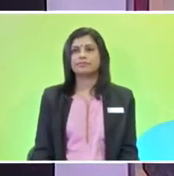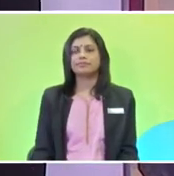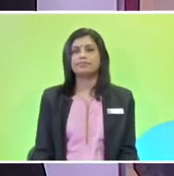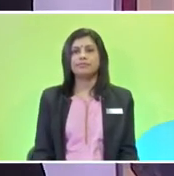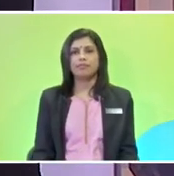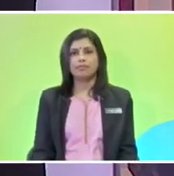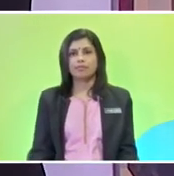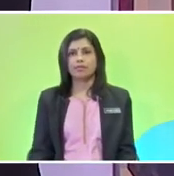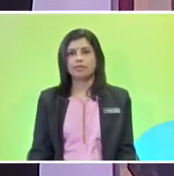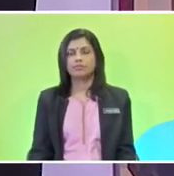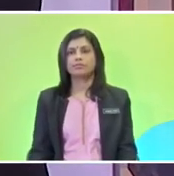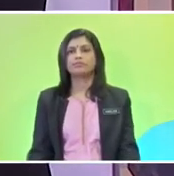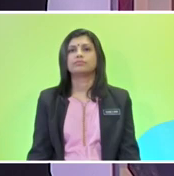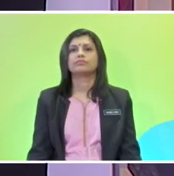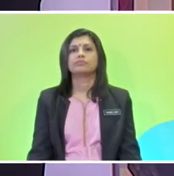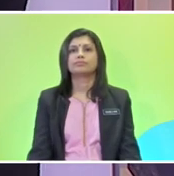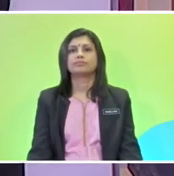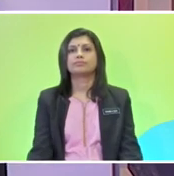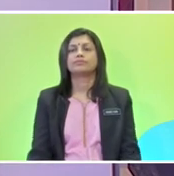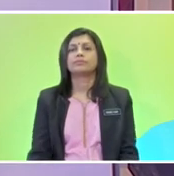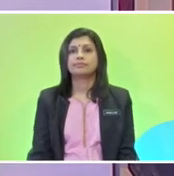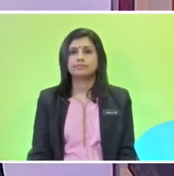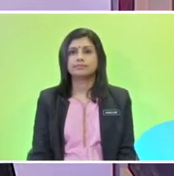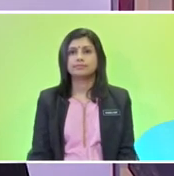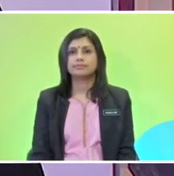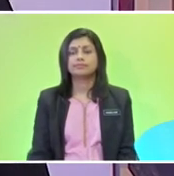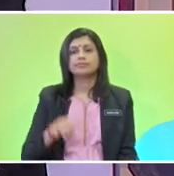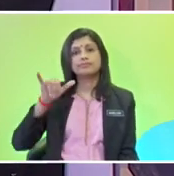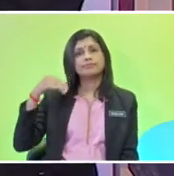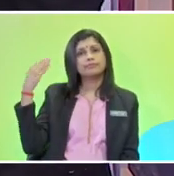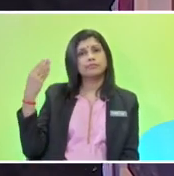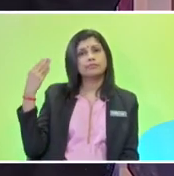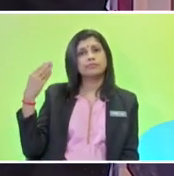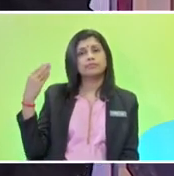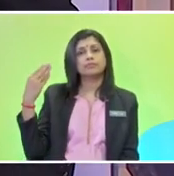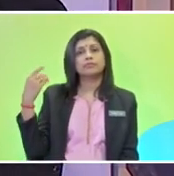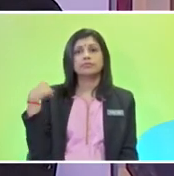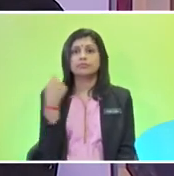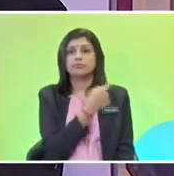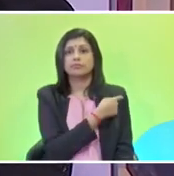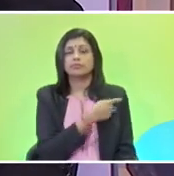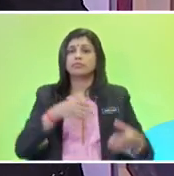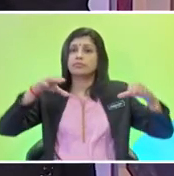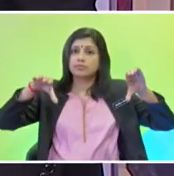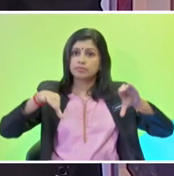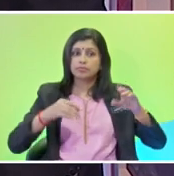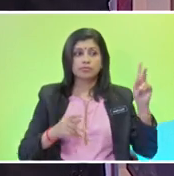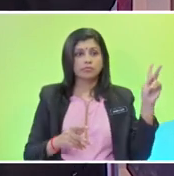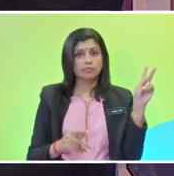Tolak 27. Yang biasanya kita akan kira dari kiri ke